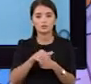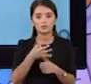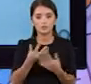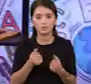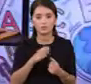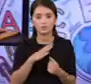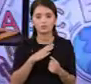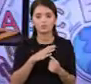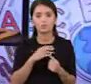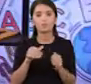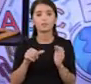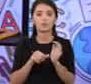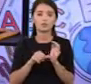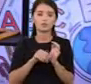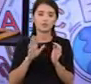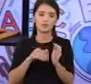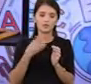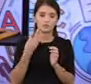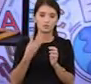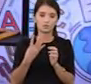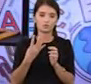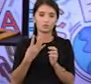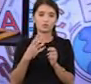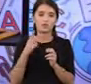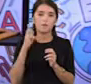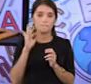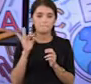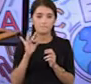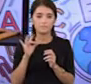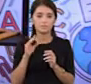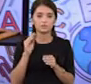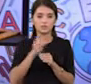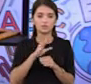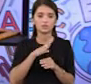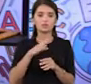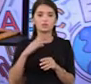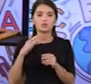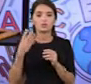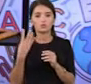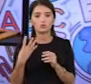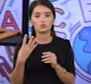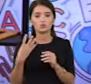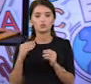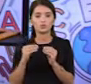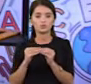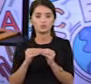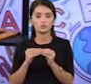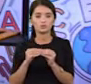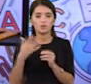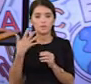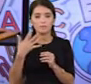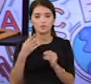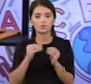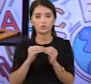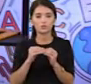oldim. 6 va 4 sonlari 1 10likni tashkil qiladi. 4 10lik va 1 10lik